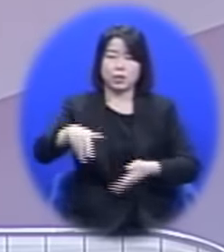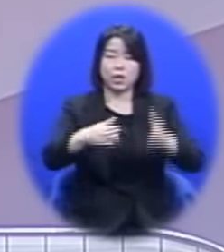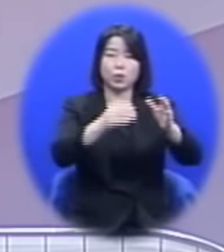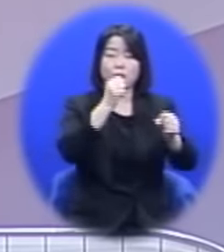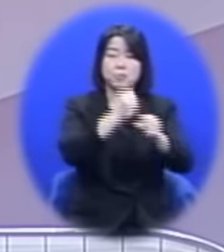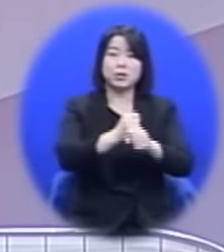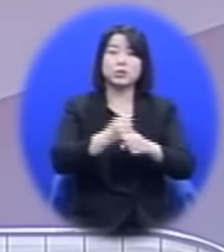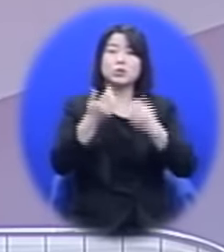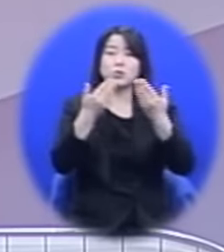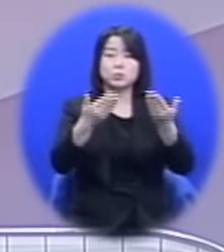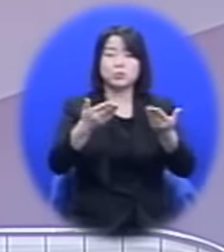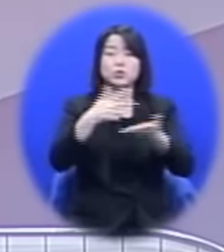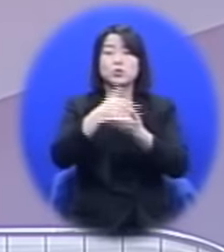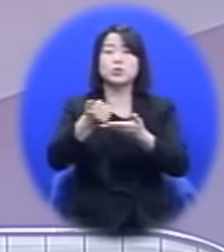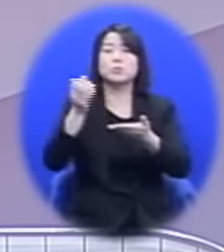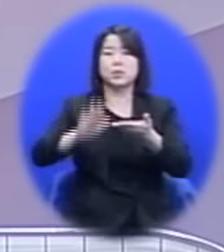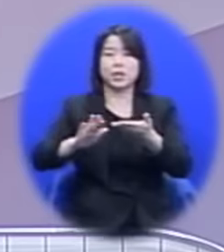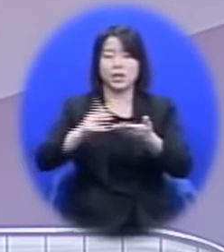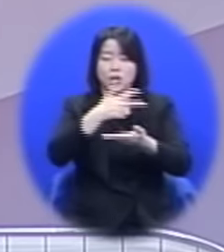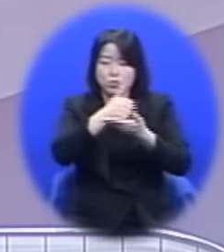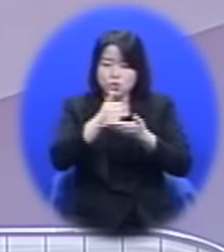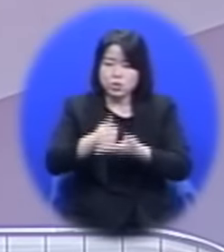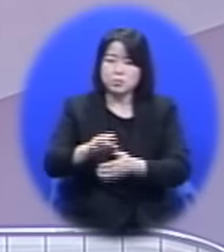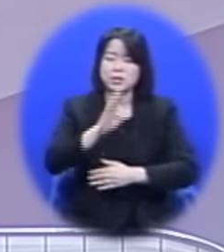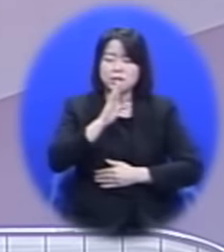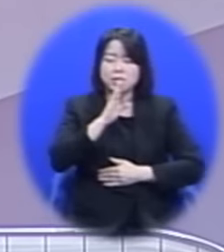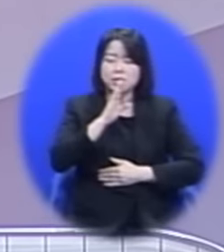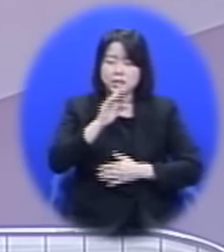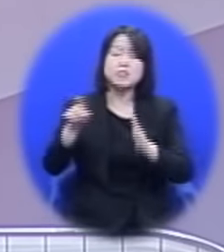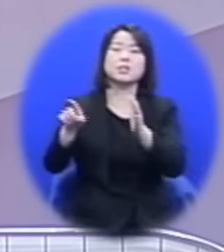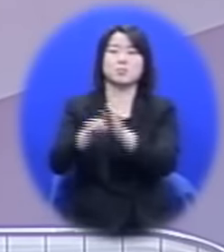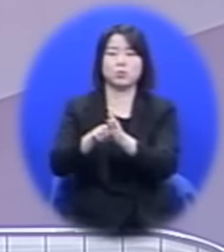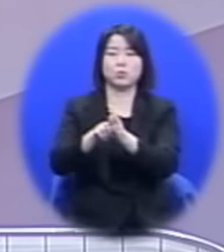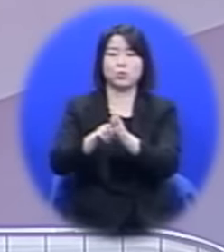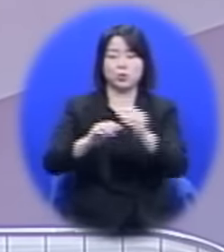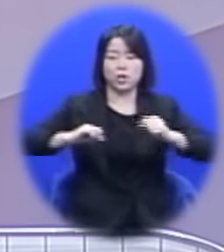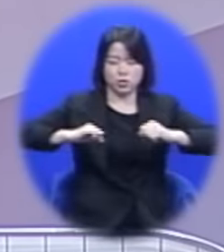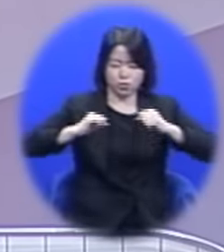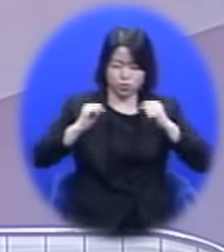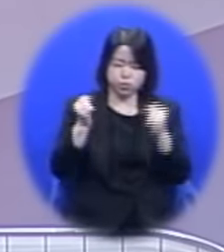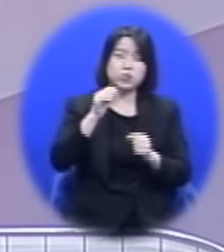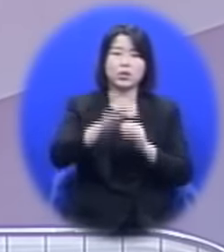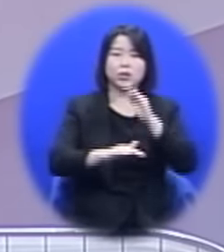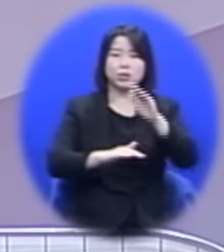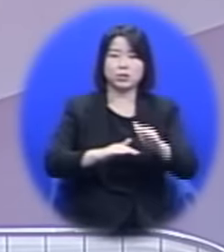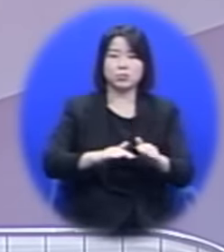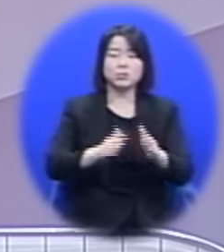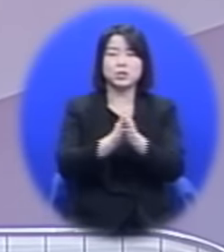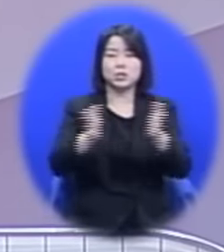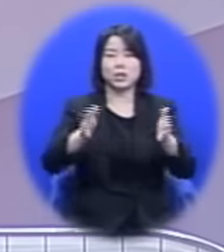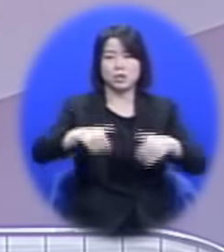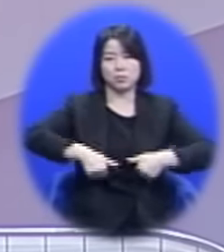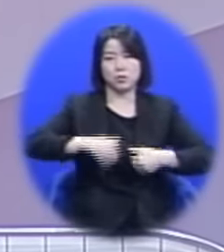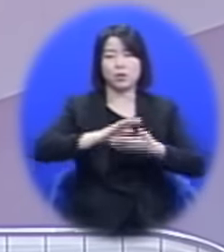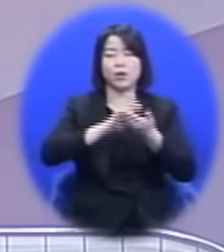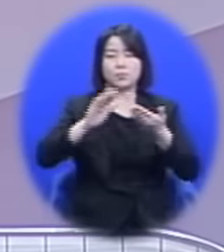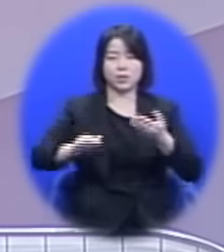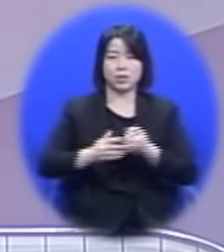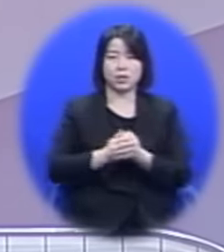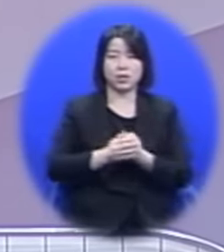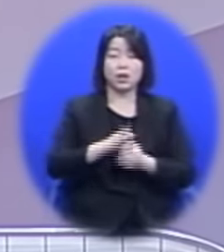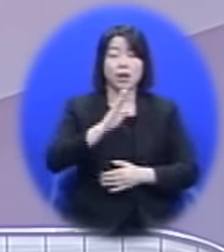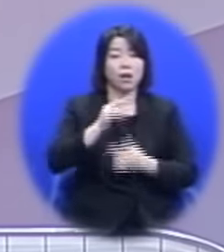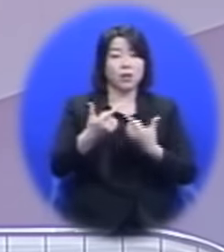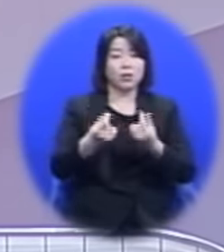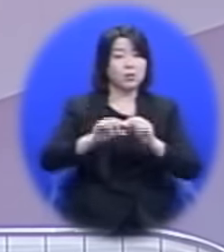여러분이 주님을 정말 신뢰하고 순종의 걸음을 내디디는 것이 필요합니다. 그러지 않으면